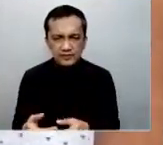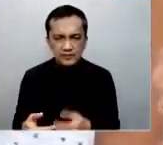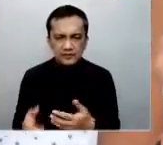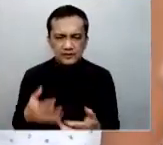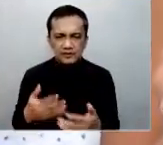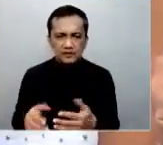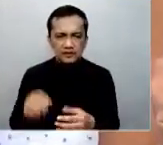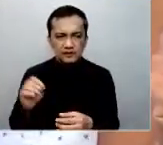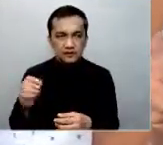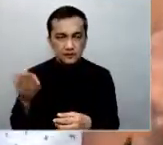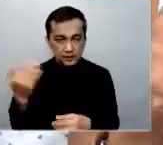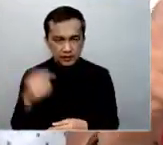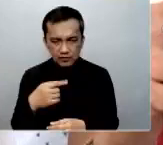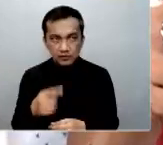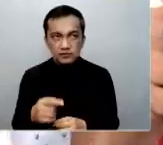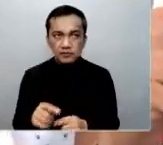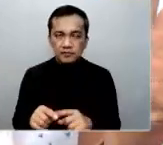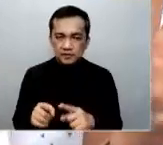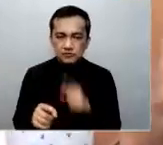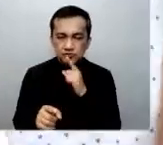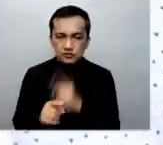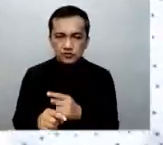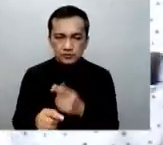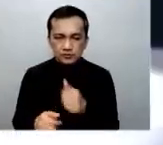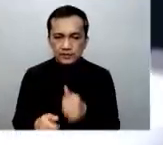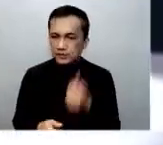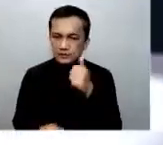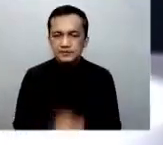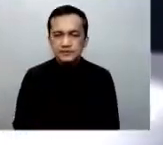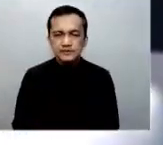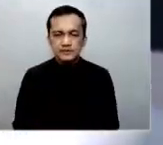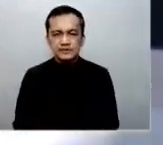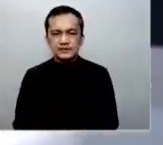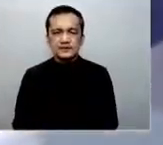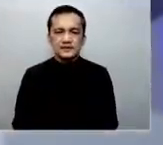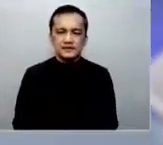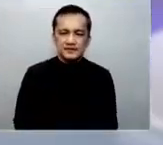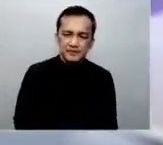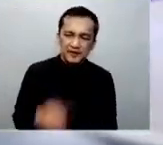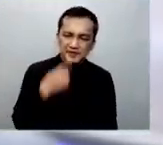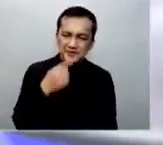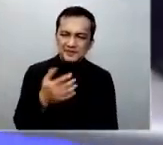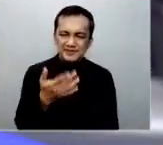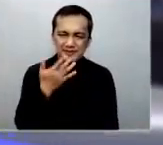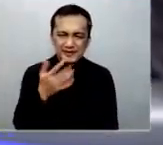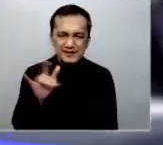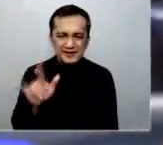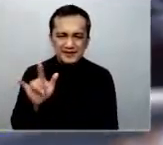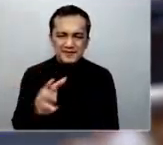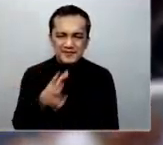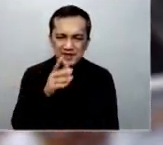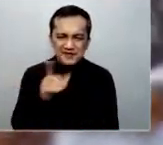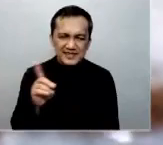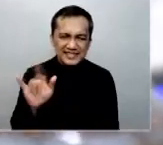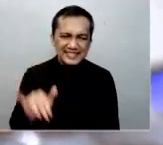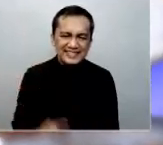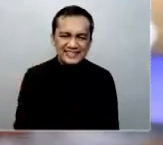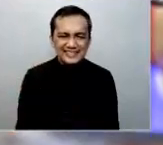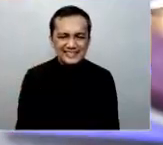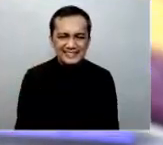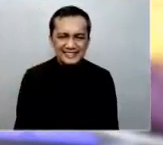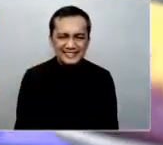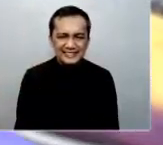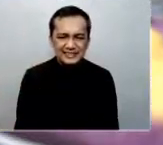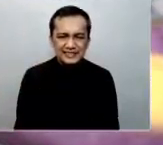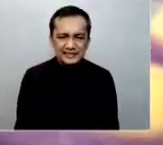ako, pero I'm sure panalo pa lalo. Miss Gretch, matitikman mo ang pagmamahal ni Mami Big Bigs. Wow! Uy. Ano yan? Matamis yan?